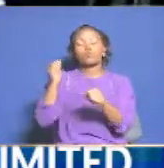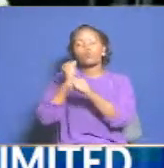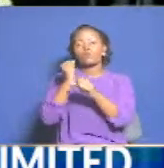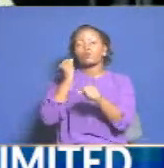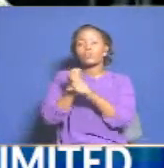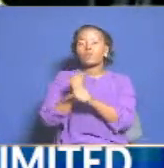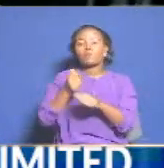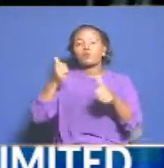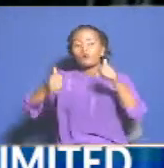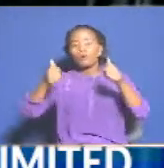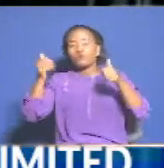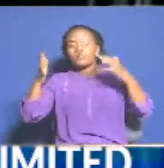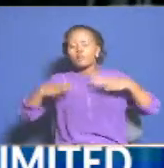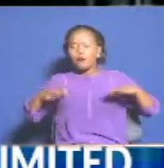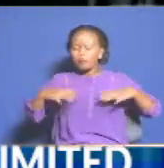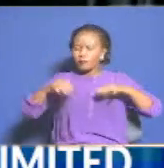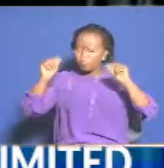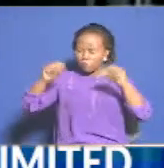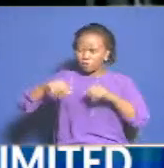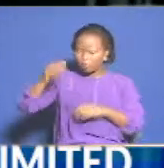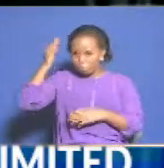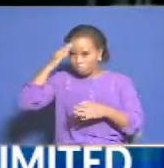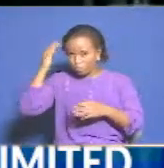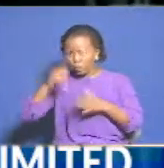mtu anaweza kujua ya kwamba